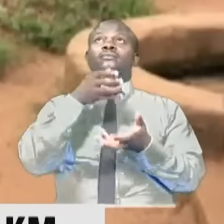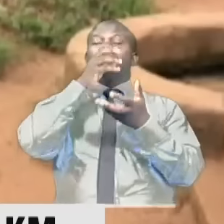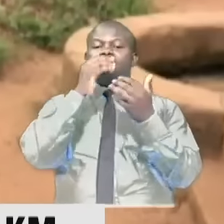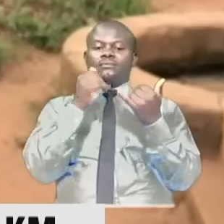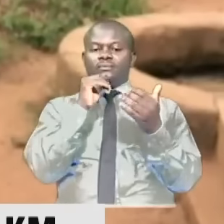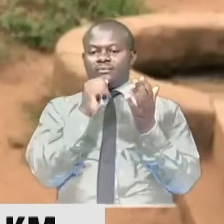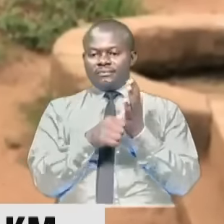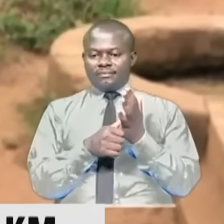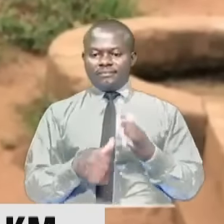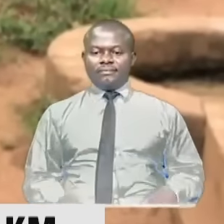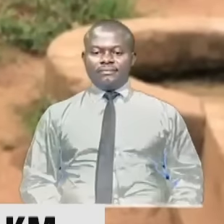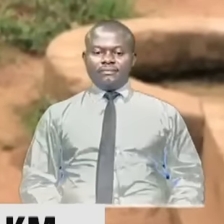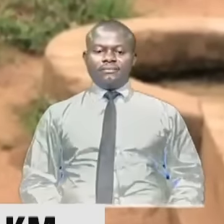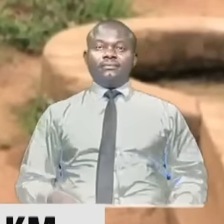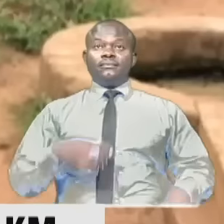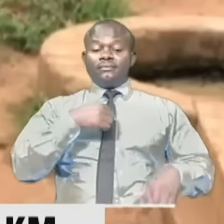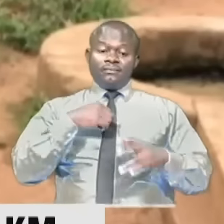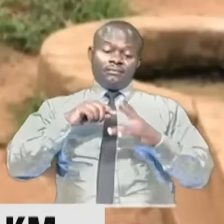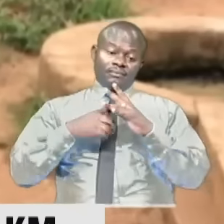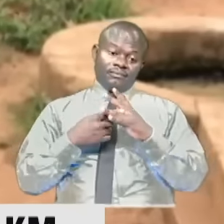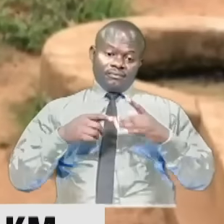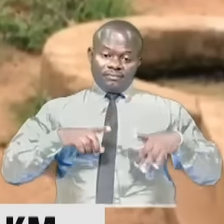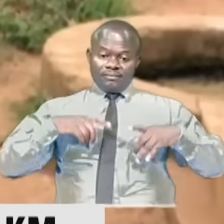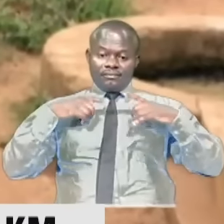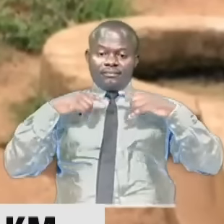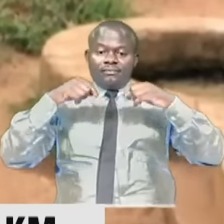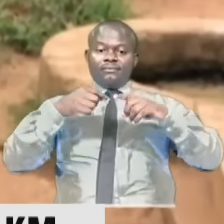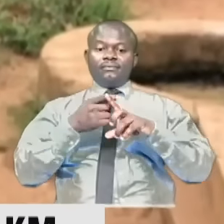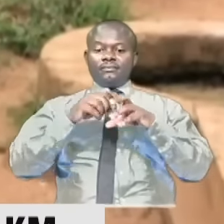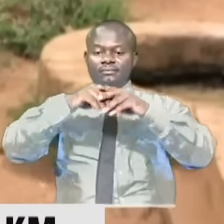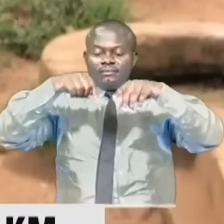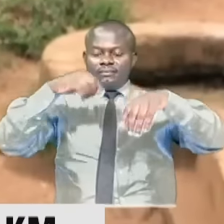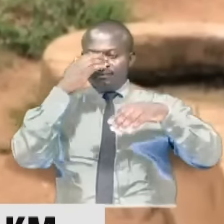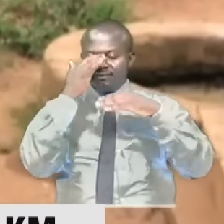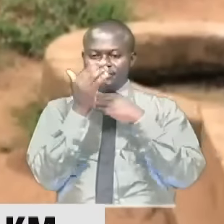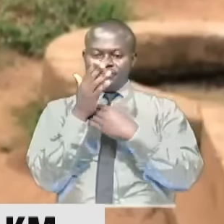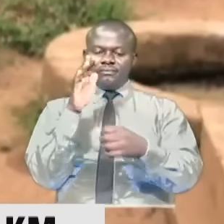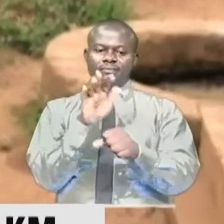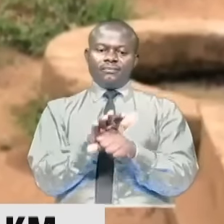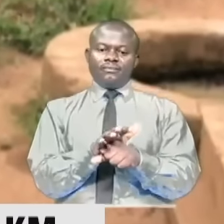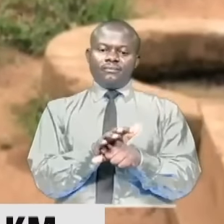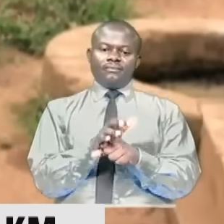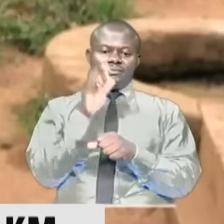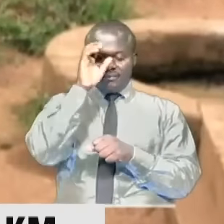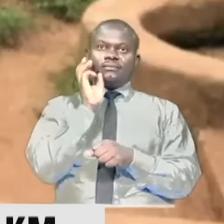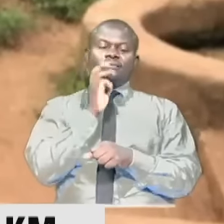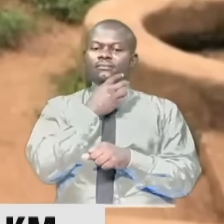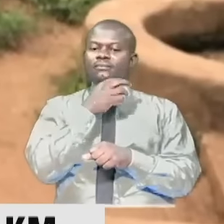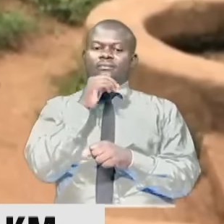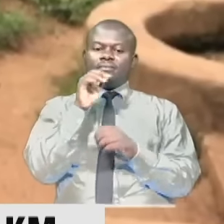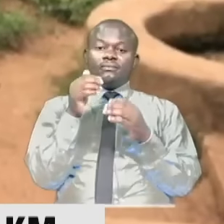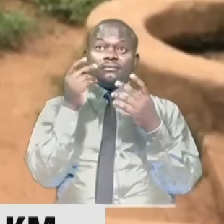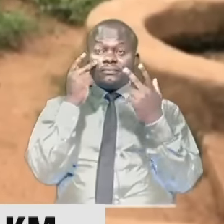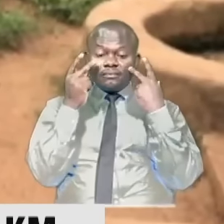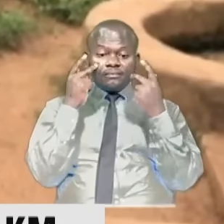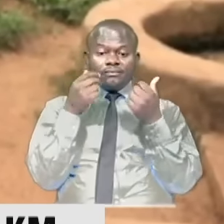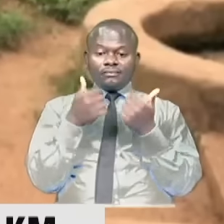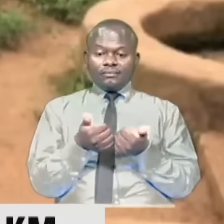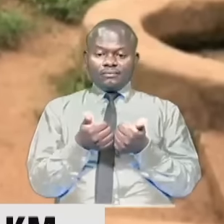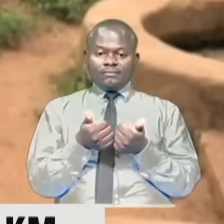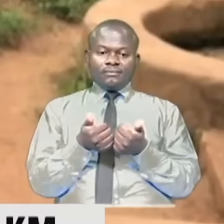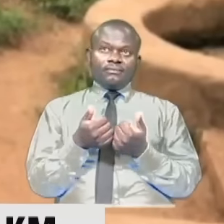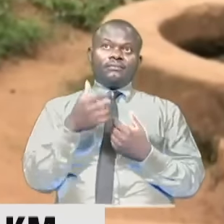wagira ngiye kuva mbayeho navaga ahangaha habaga ari mu gitondo kare uwavomaga amazi ntiyahingaga ubu ngubu nanjye